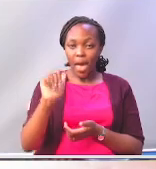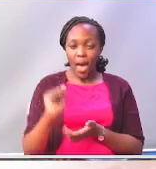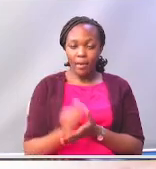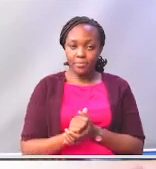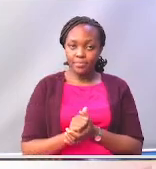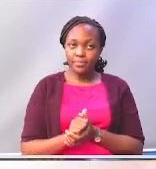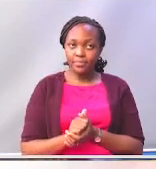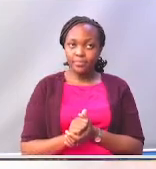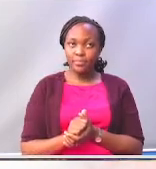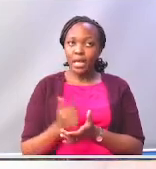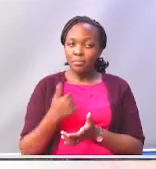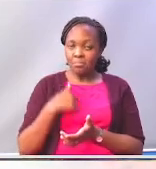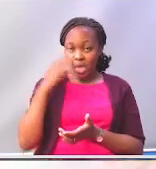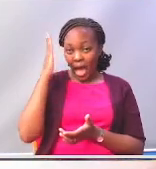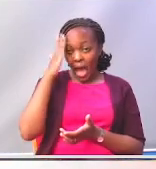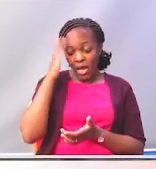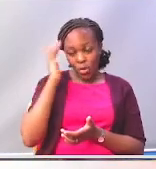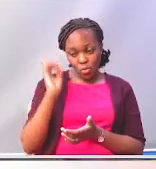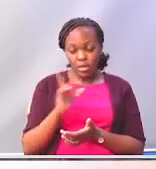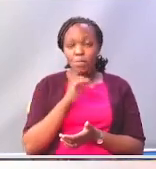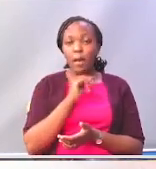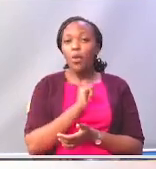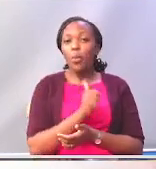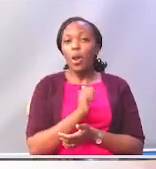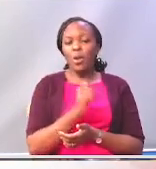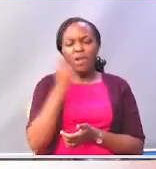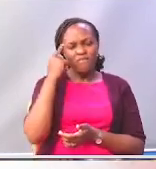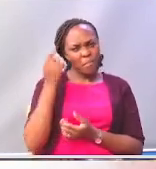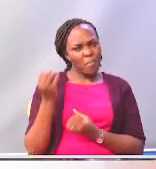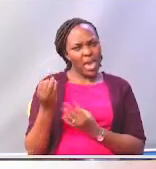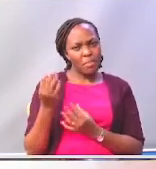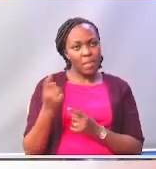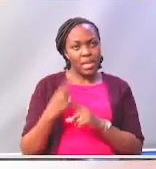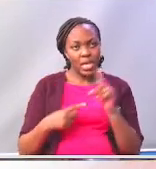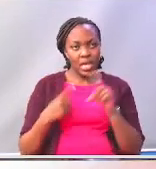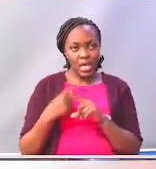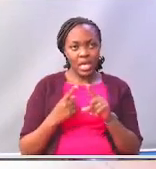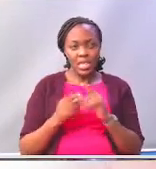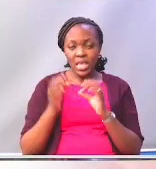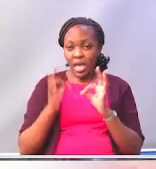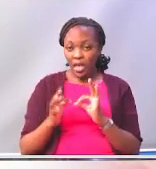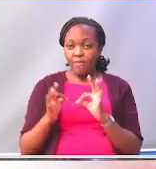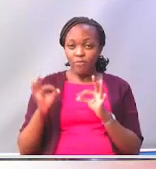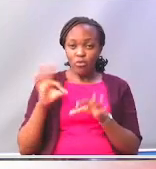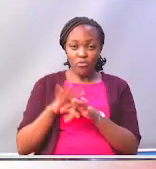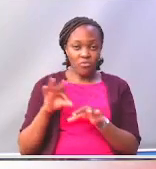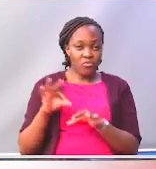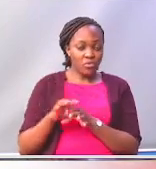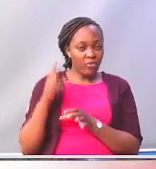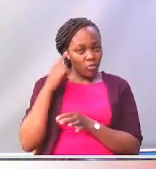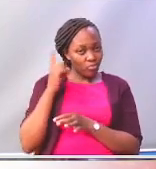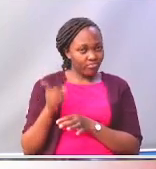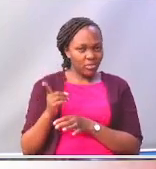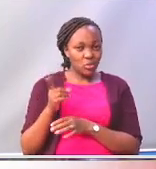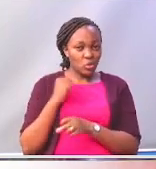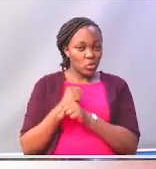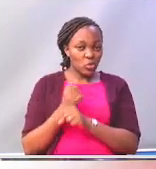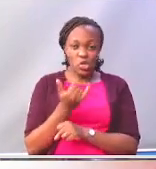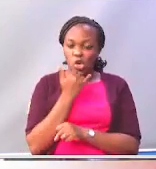Na mimi namjua kwa miaka mingi. Kwa hivyo mkimchagua hamtakuwa mmefanya